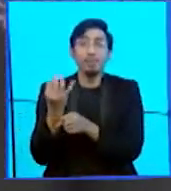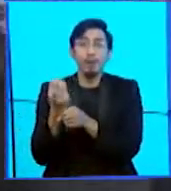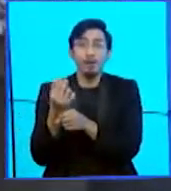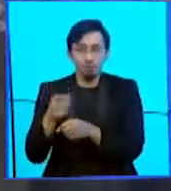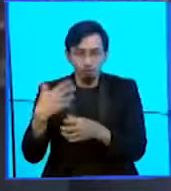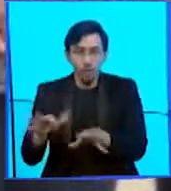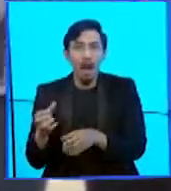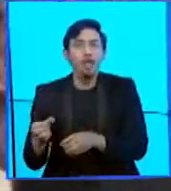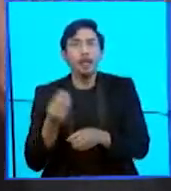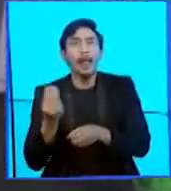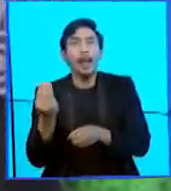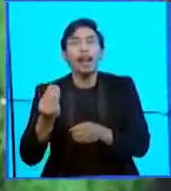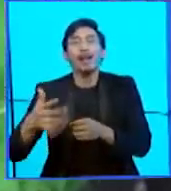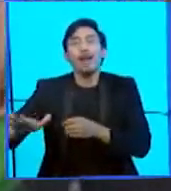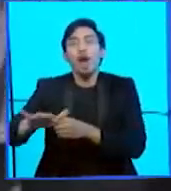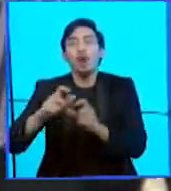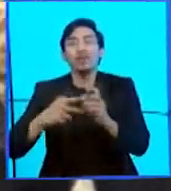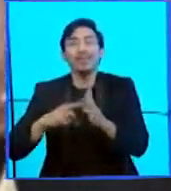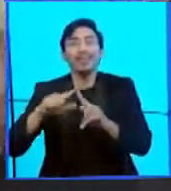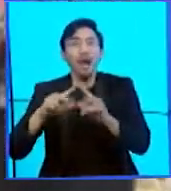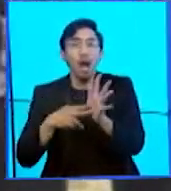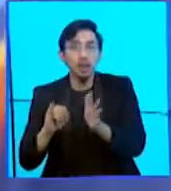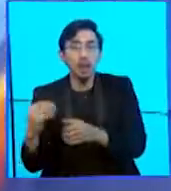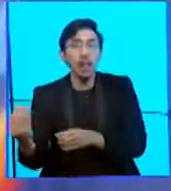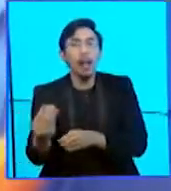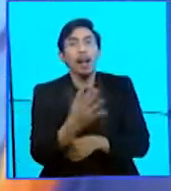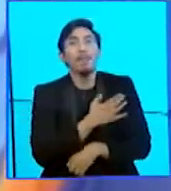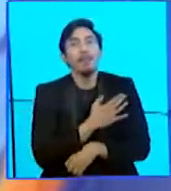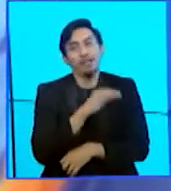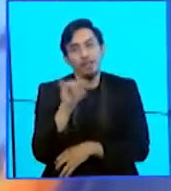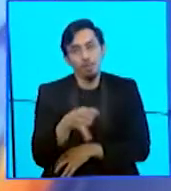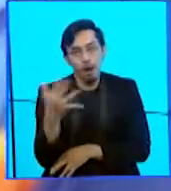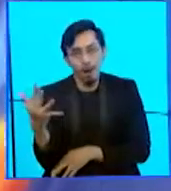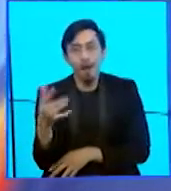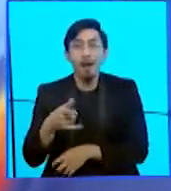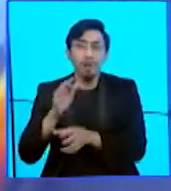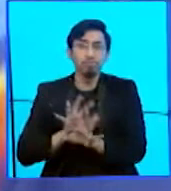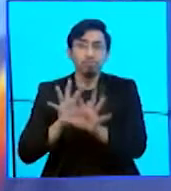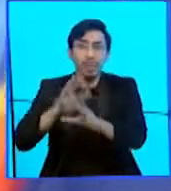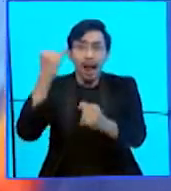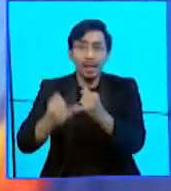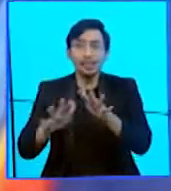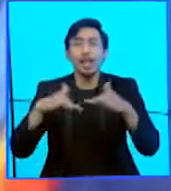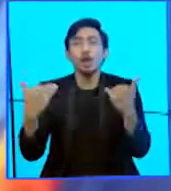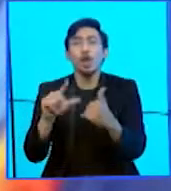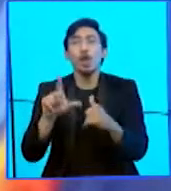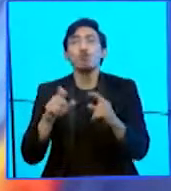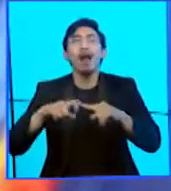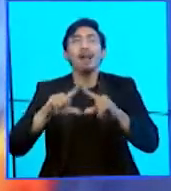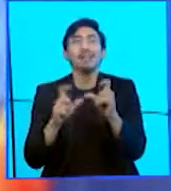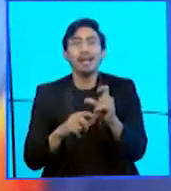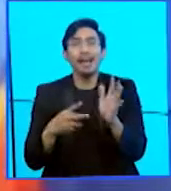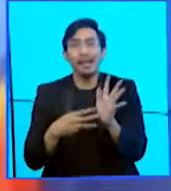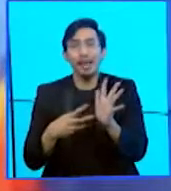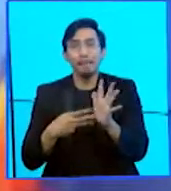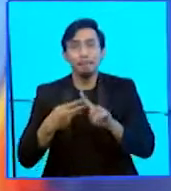dengan mengelilingi Danau Sentani dan mengelilingi Kabupaten Jayapura. Kirab berakhir di Stadion Lukas NMB pada upacara pembukaan